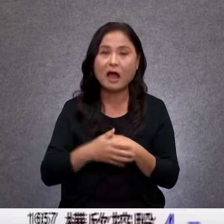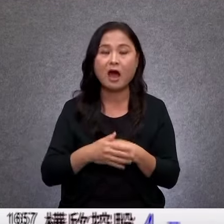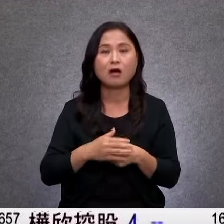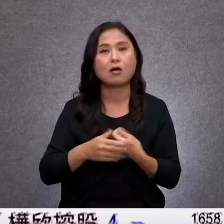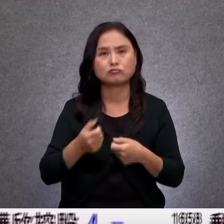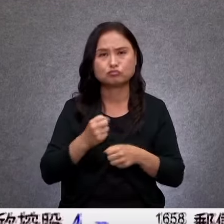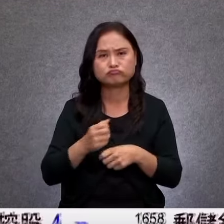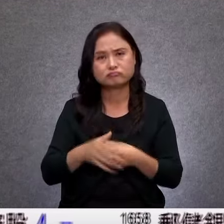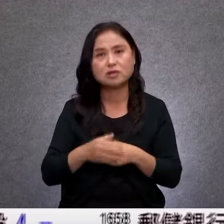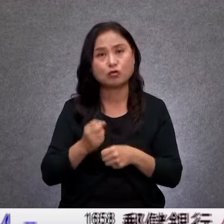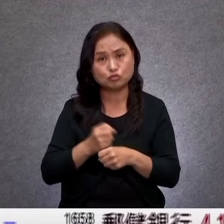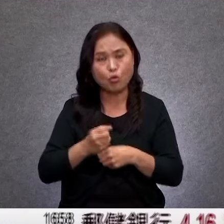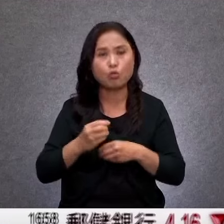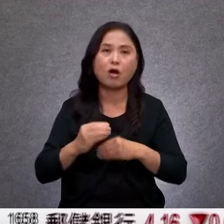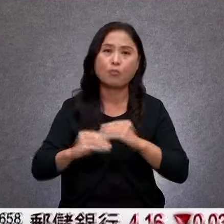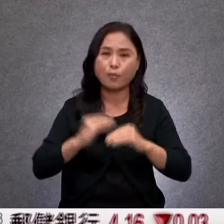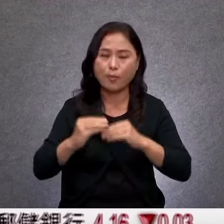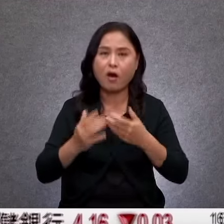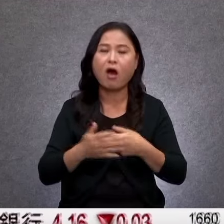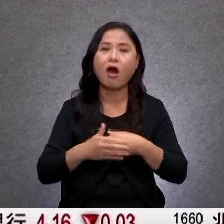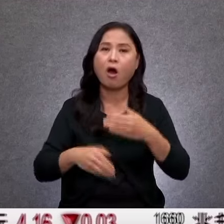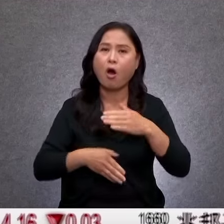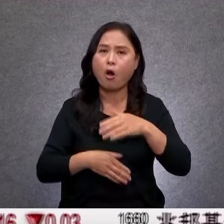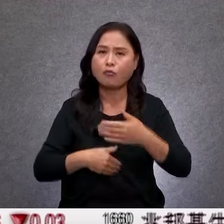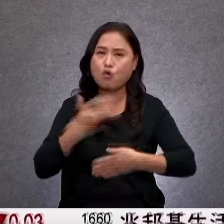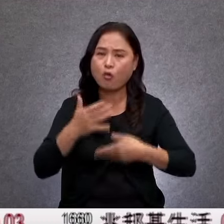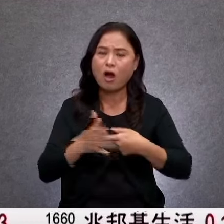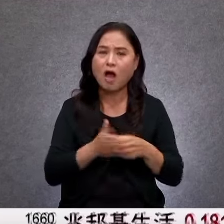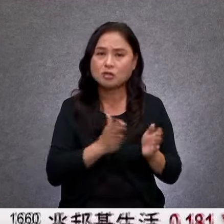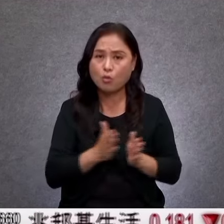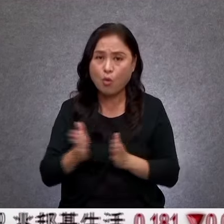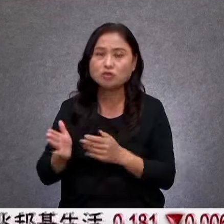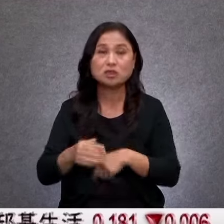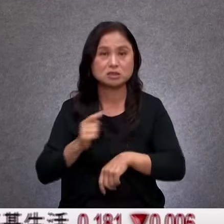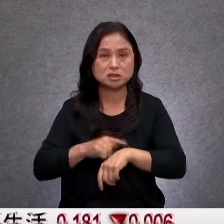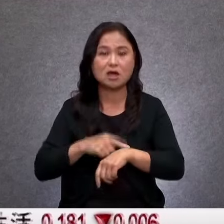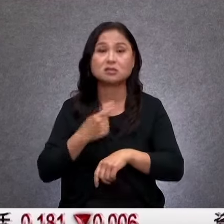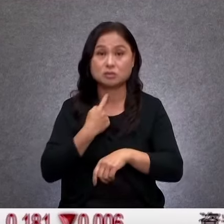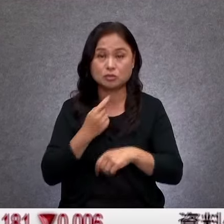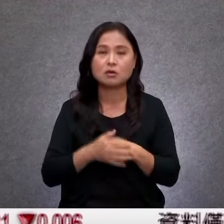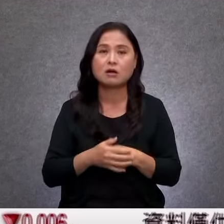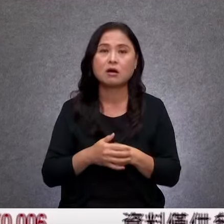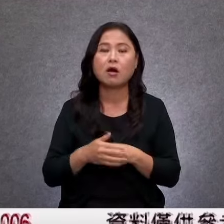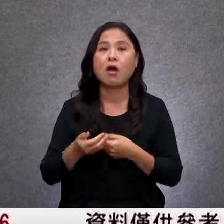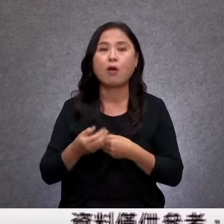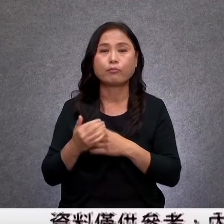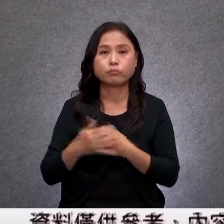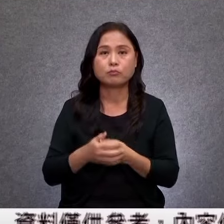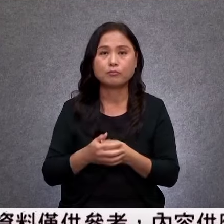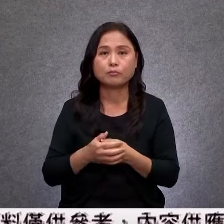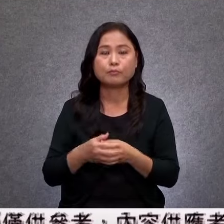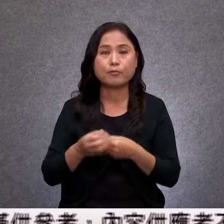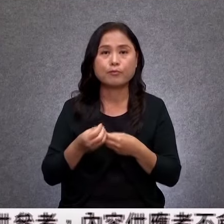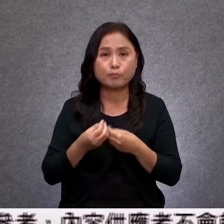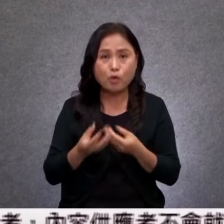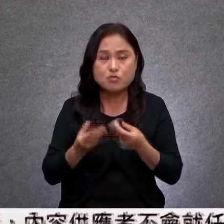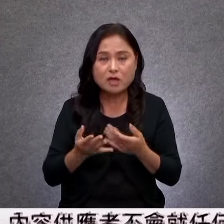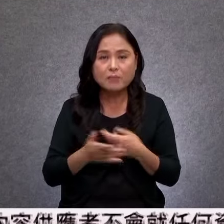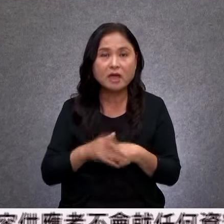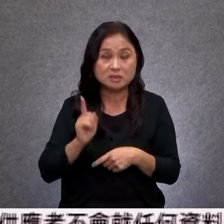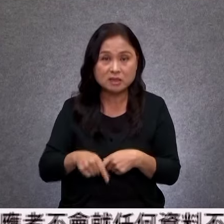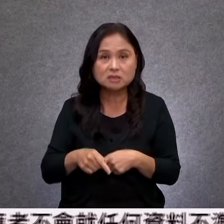增加，不過因為造地需要時間，同埋造地起屋中間有個過程，因此啲